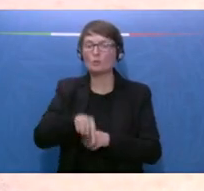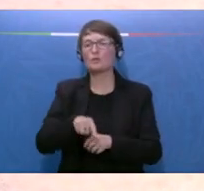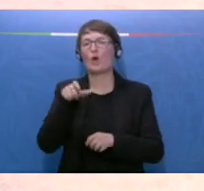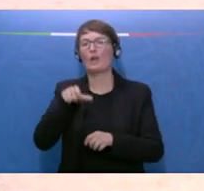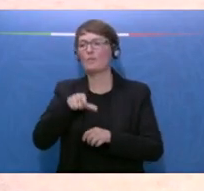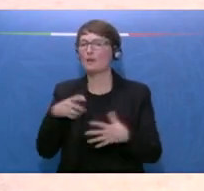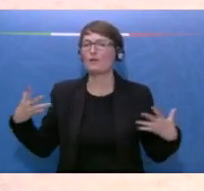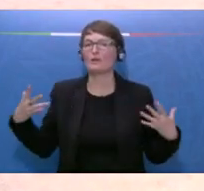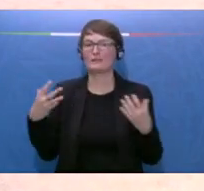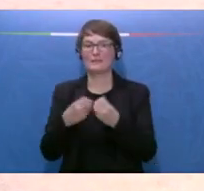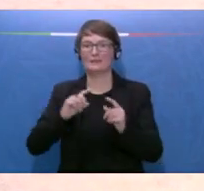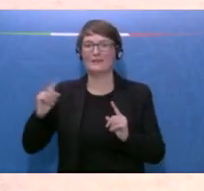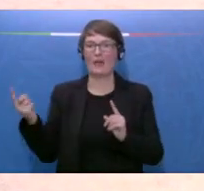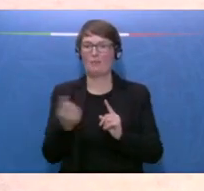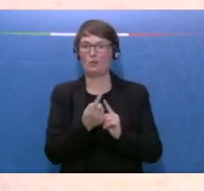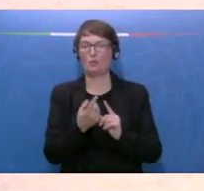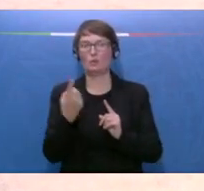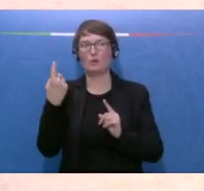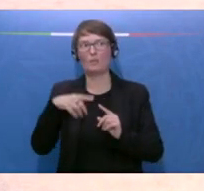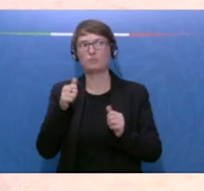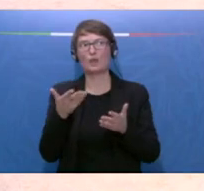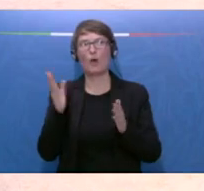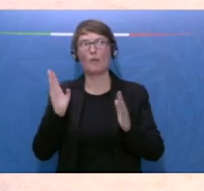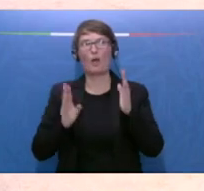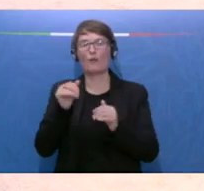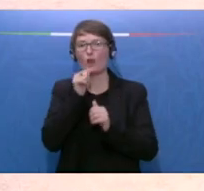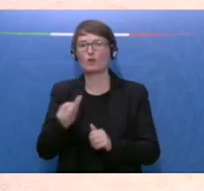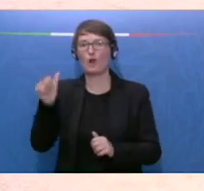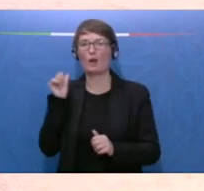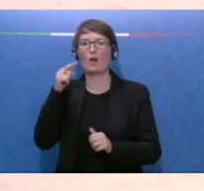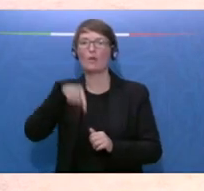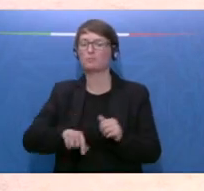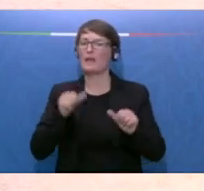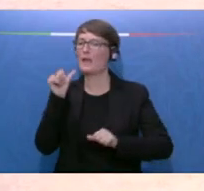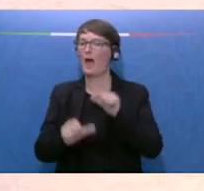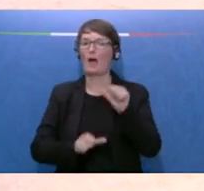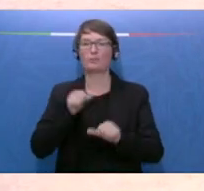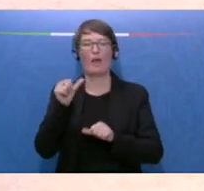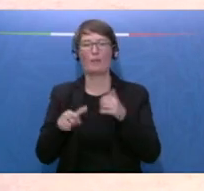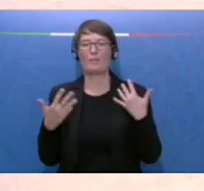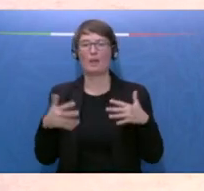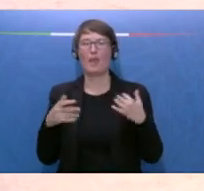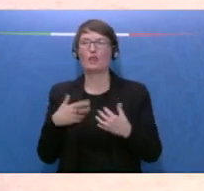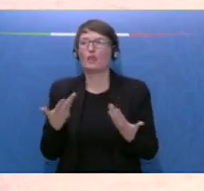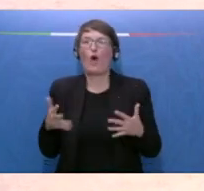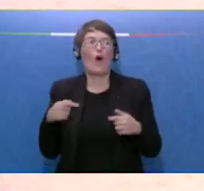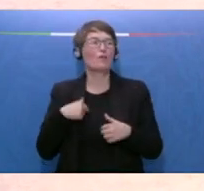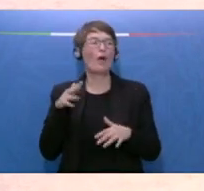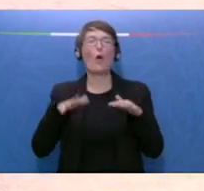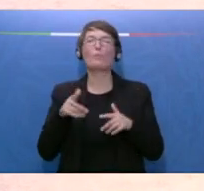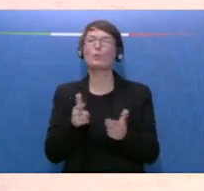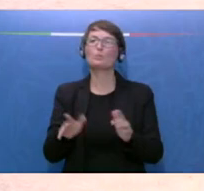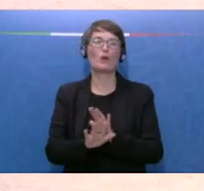più grosso cambiamento rispetto a un anno fa non c'è più incertezza come non c'è incertezza sul fatto